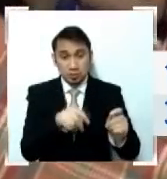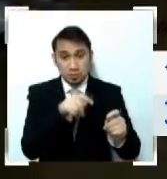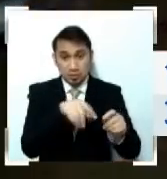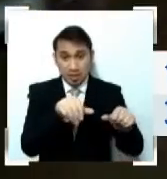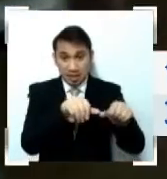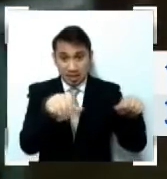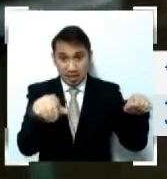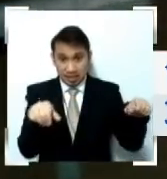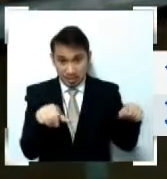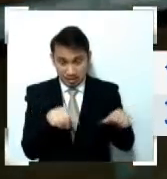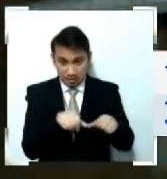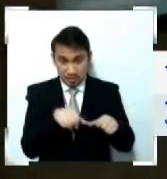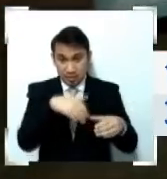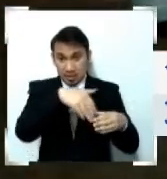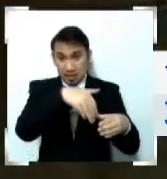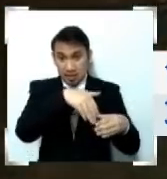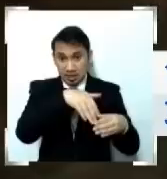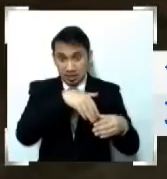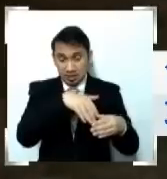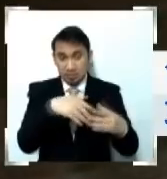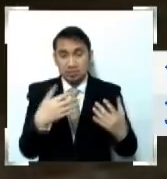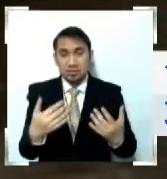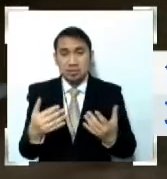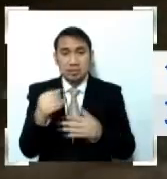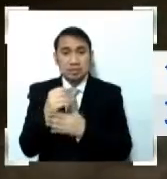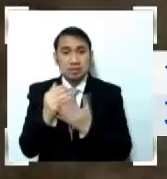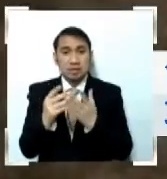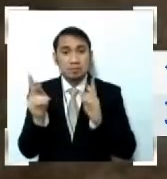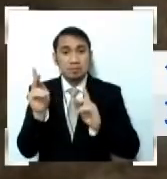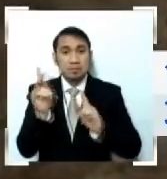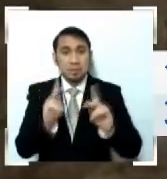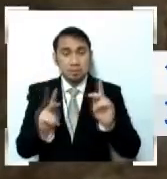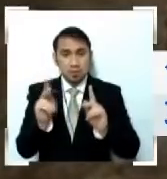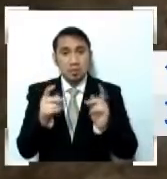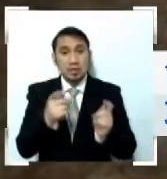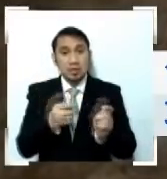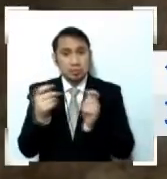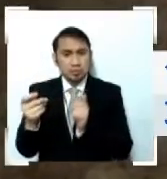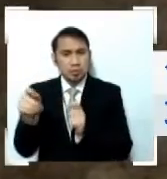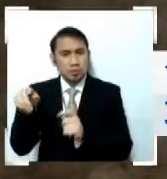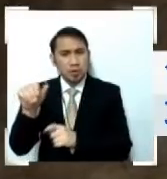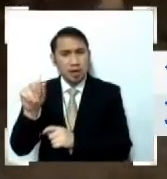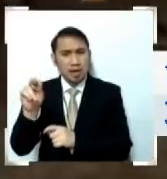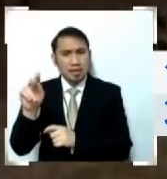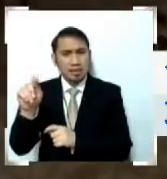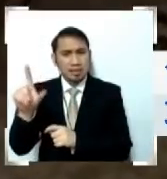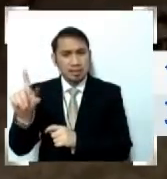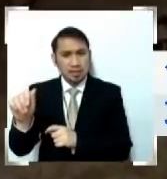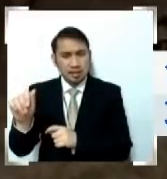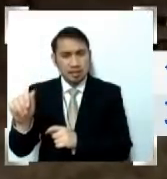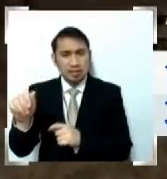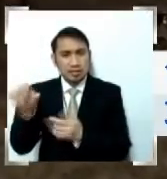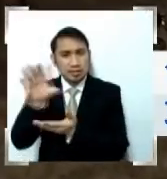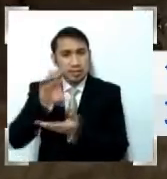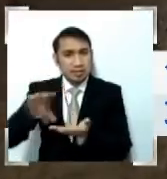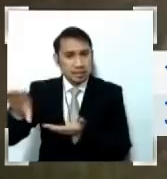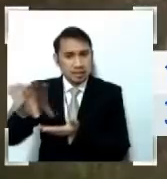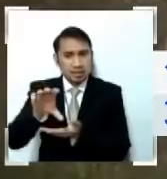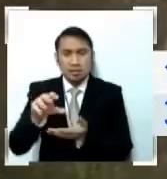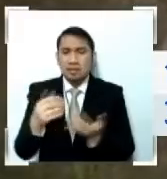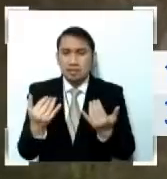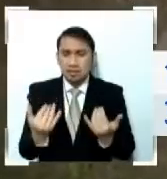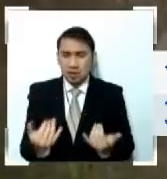compound. Lumikas din ang ibang residente sa Anda Circle. Iniimbestigan pa ng BFP kung paano nagsimula ang